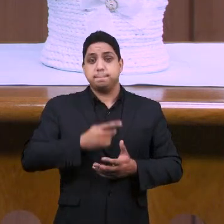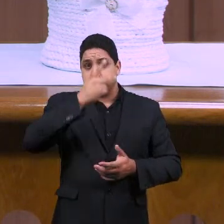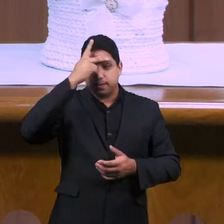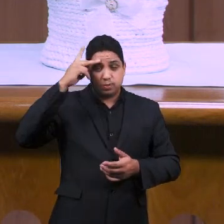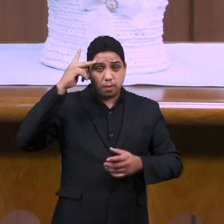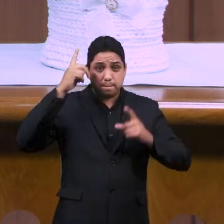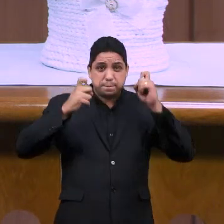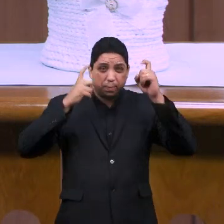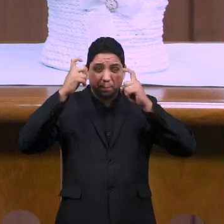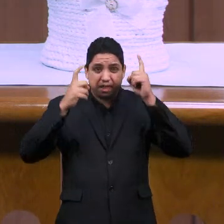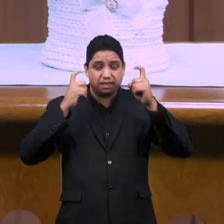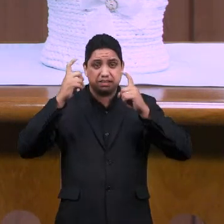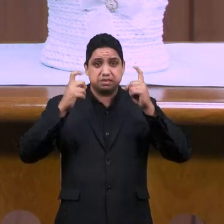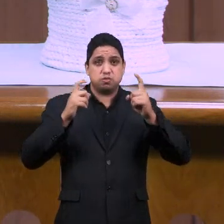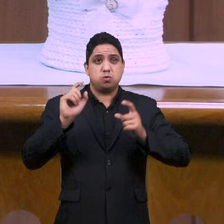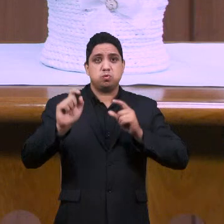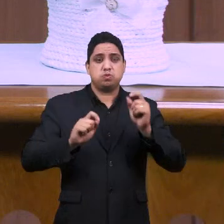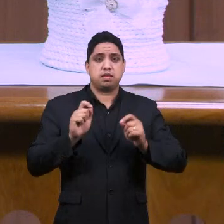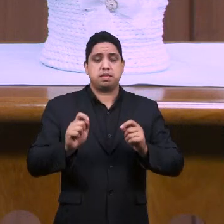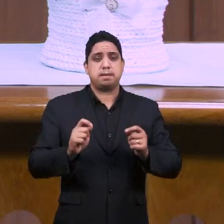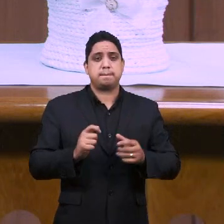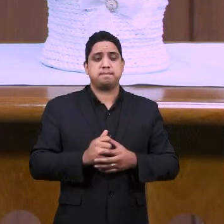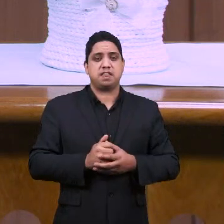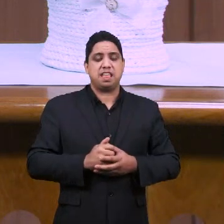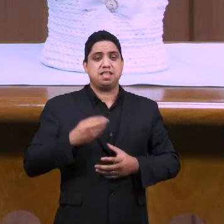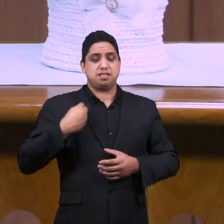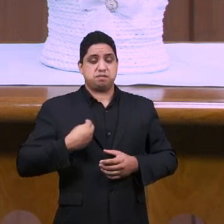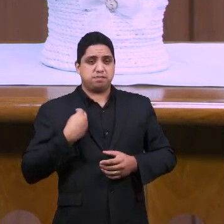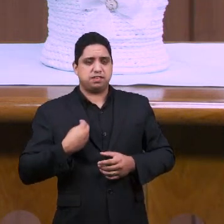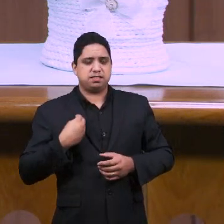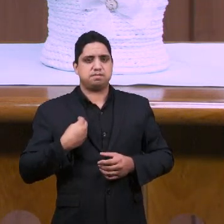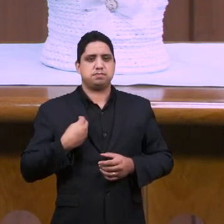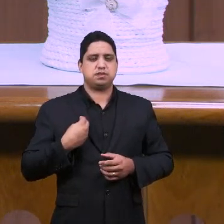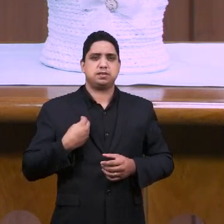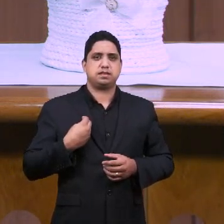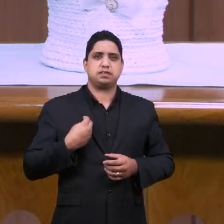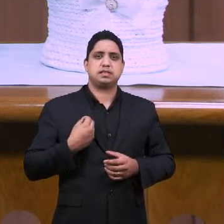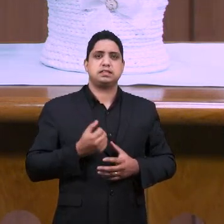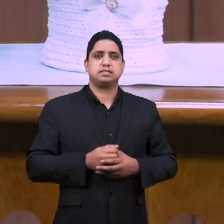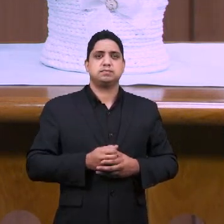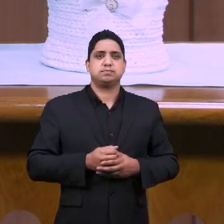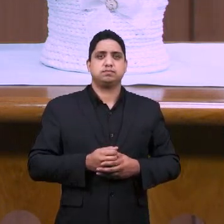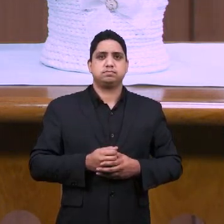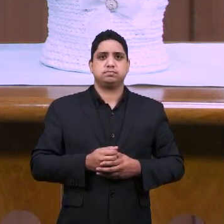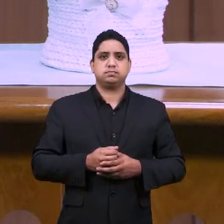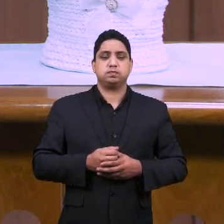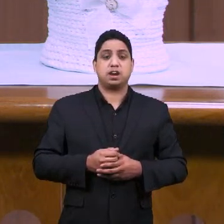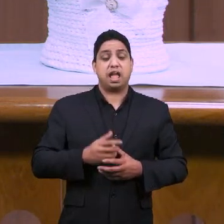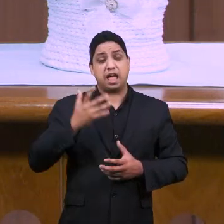participation. Donc, ceux qui sont préoccupés, sont en train de participer